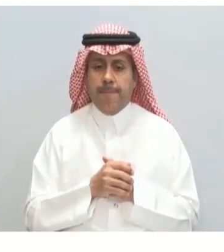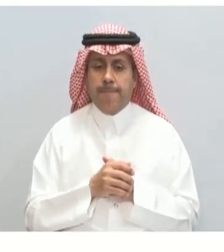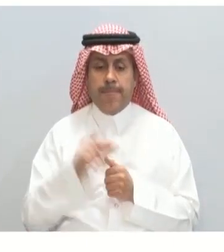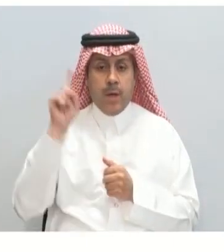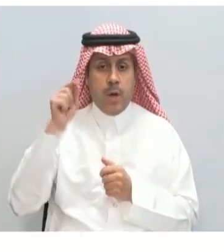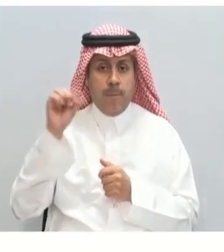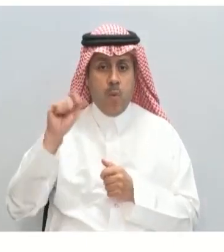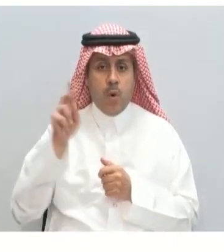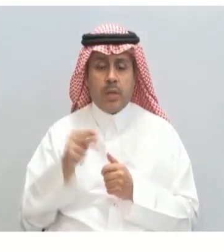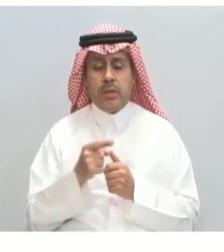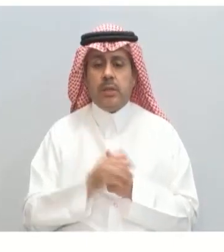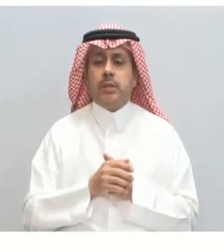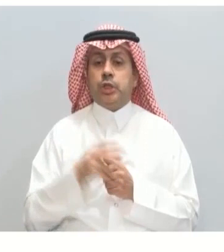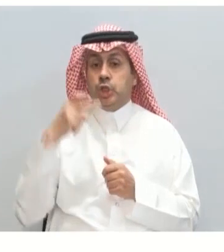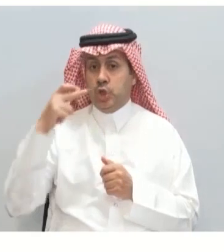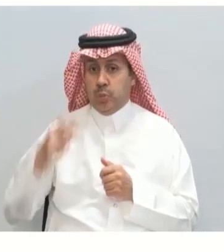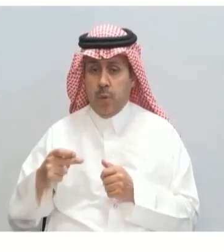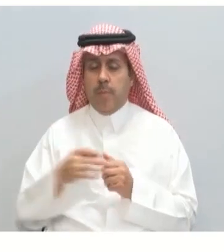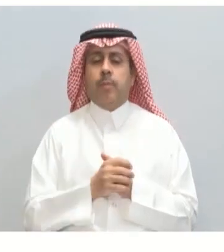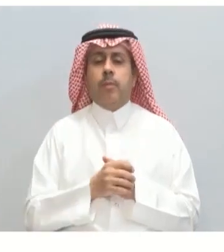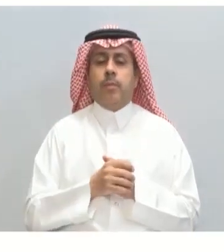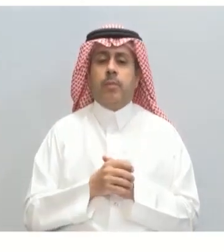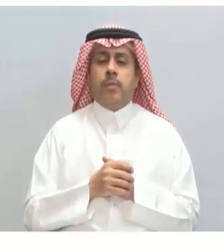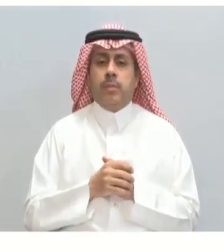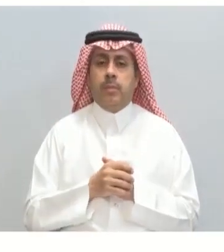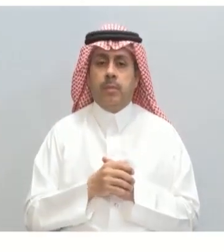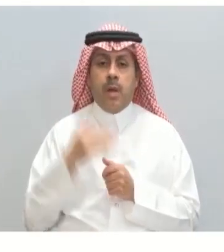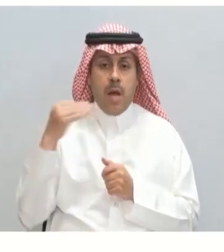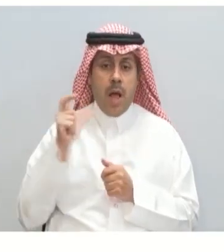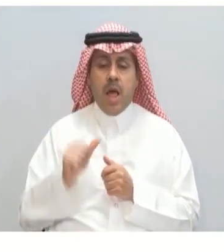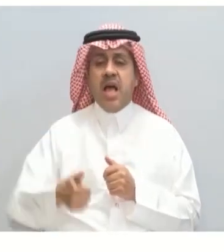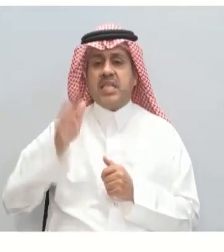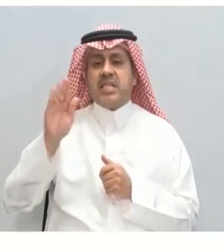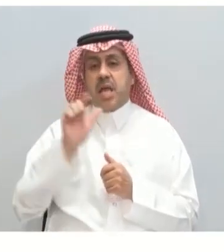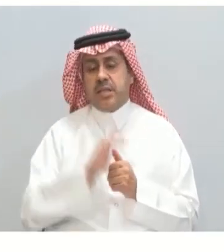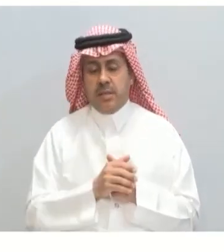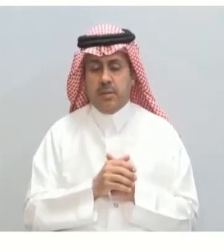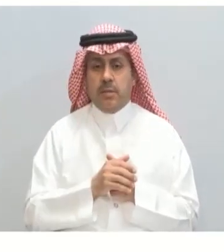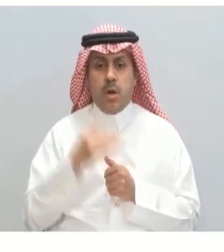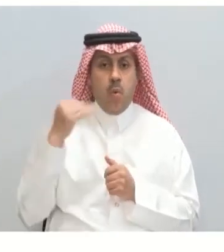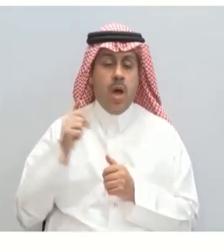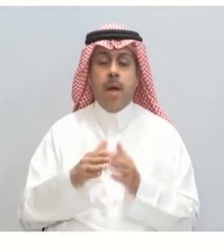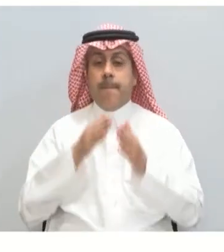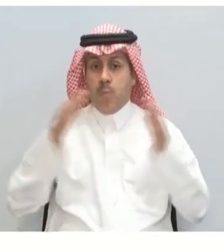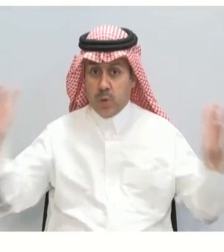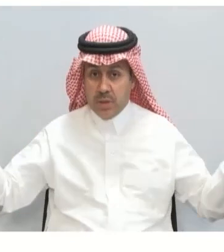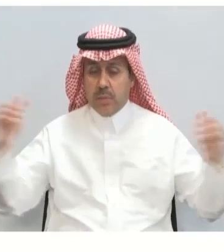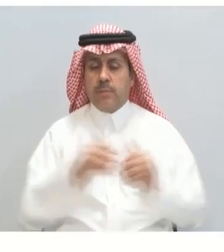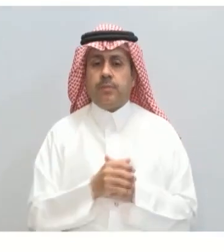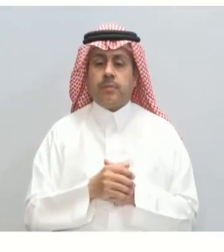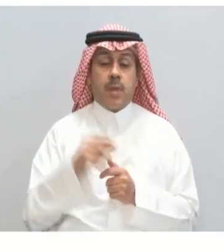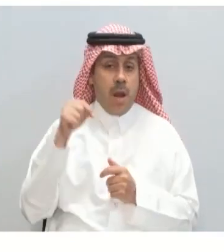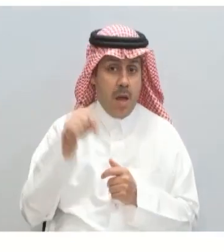ريبورت او لدينا اجابات ل الحاله الاساسيه والحاله الموسعه